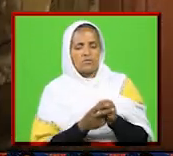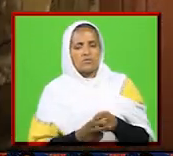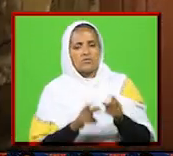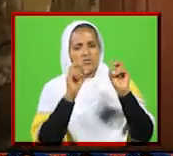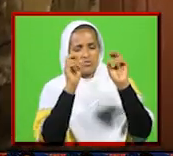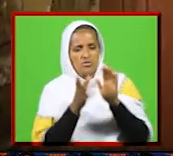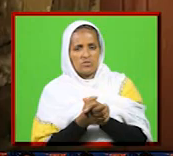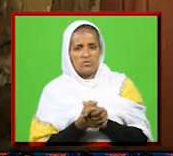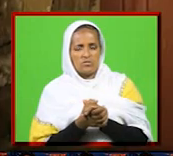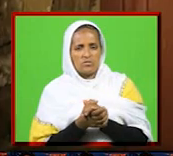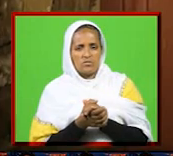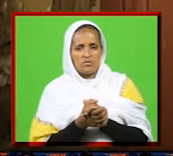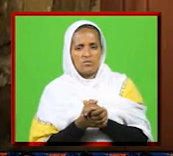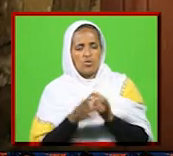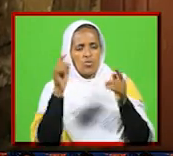እሺ